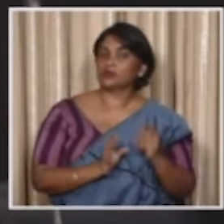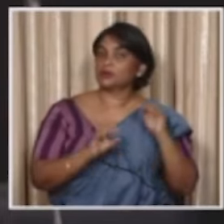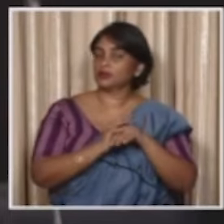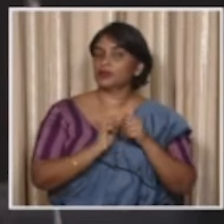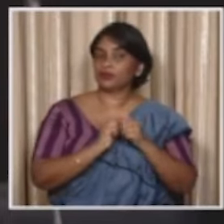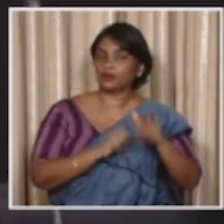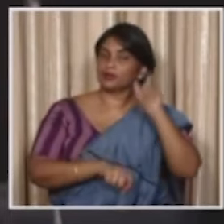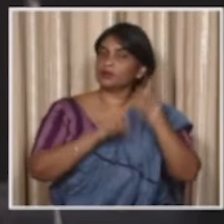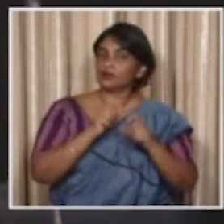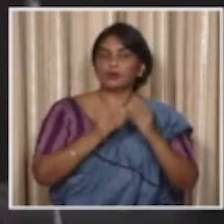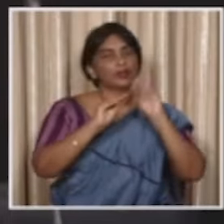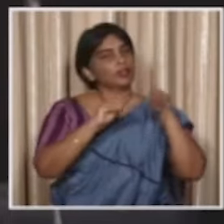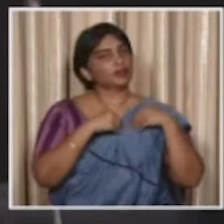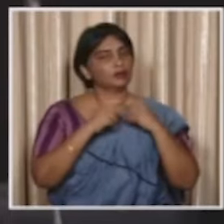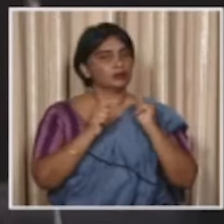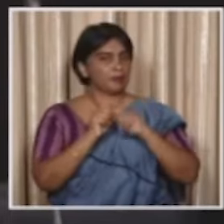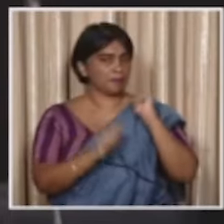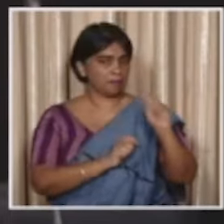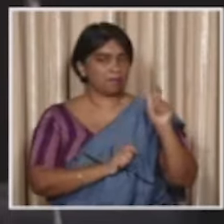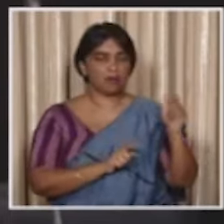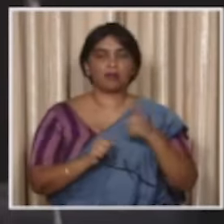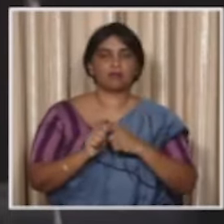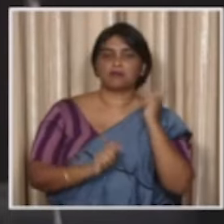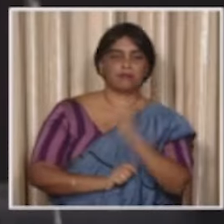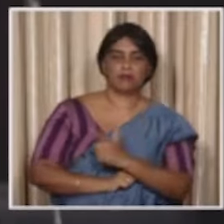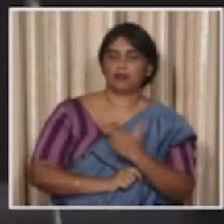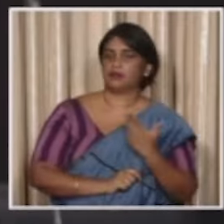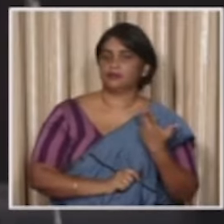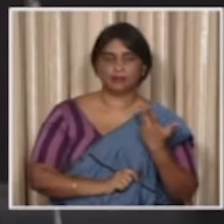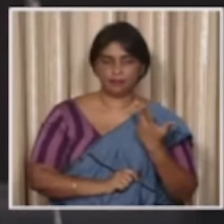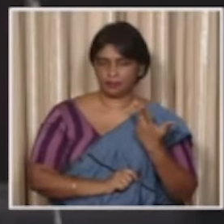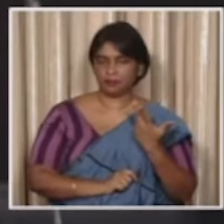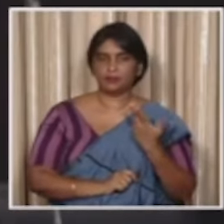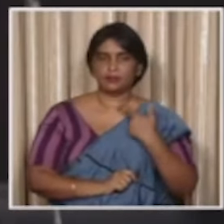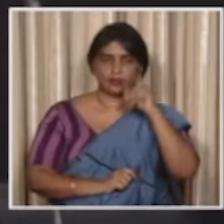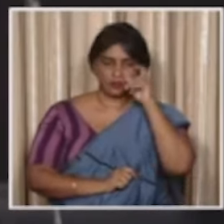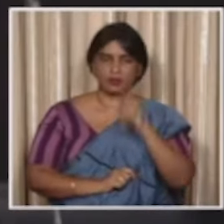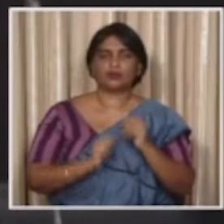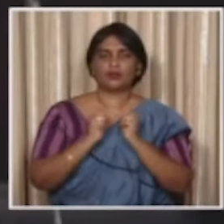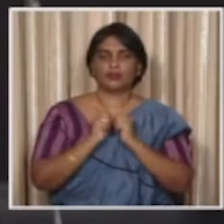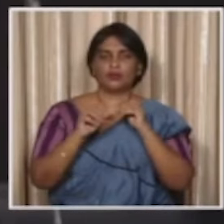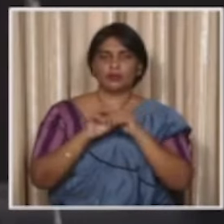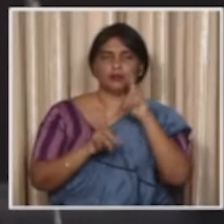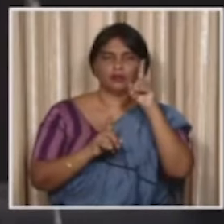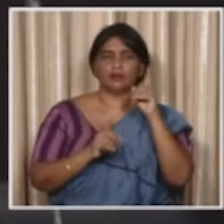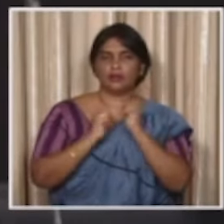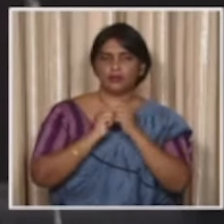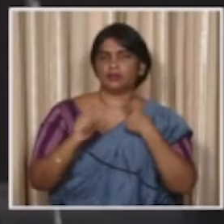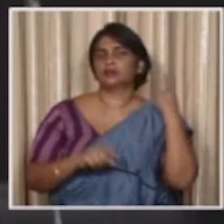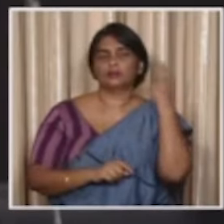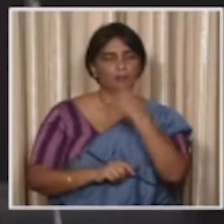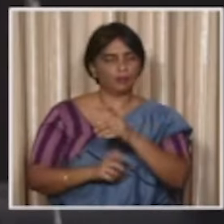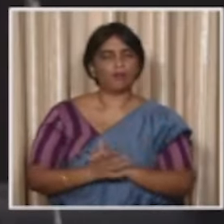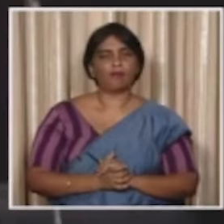වැඩ කරන නිලධාරීන්ට ලැබෙන යම්කිසි දීමනාවක් මේගොල්ලන්ට ලැබෙන්නේ නැහැ කියලා. මම දැක්ක මේගොල්ලෝ වැඩ කරන තැනකට මම 1000 රාජකාරියකට